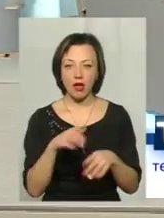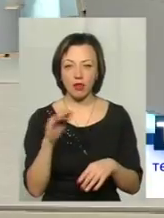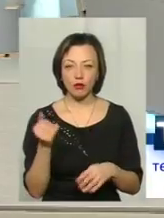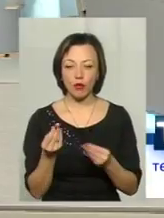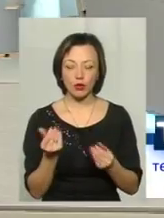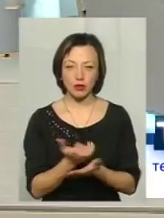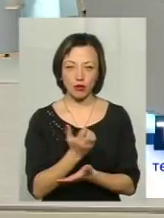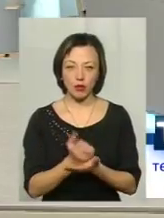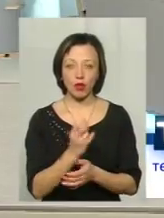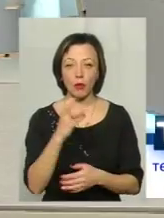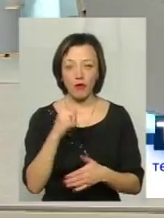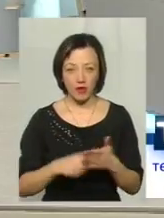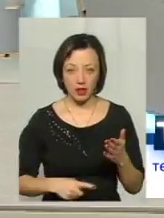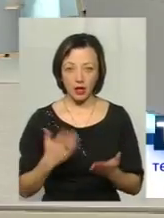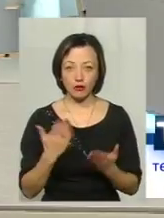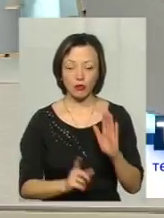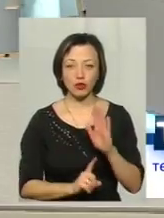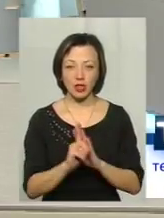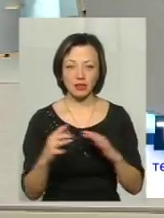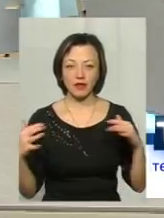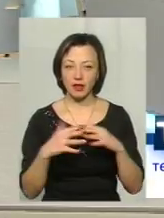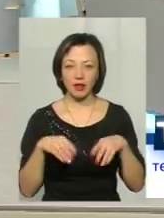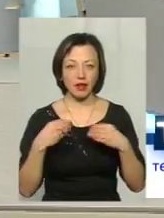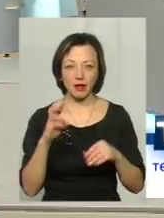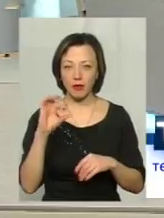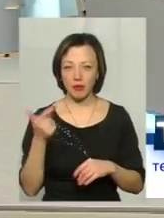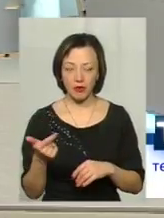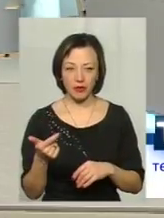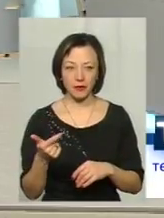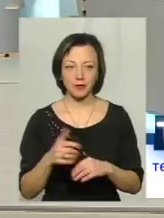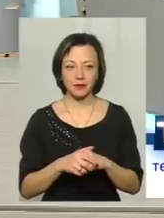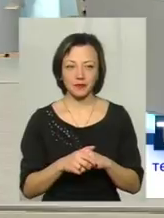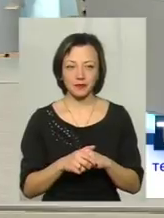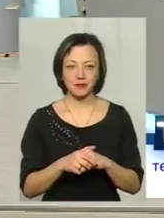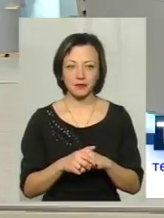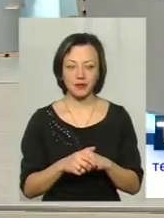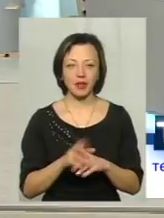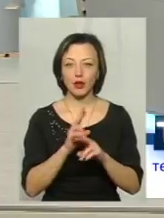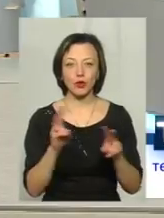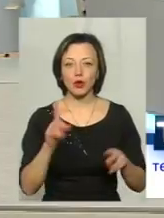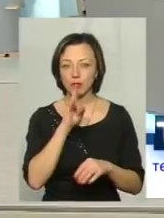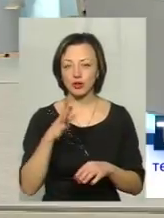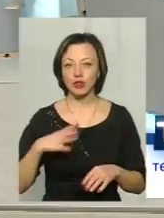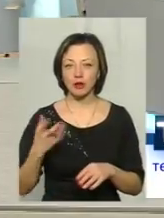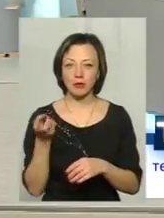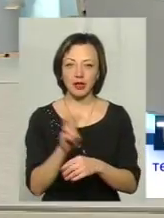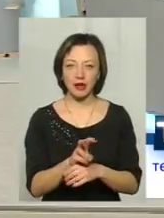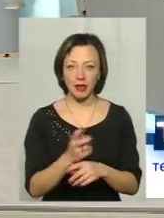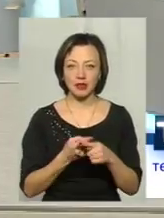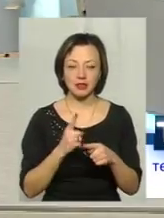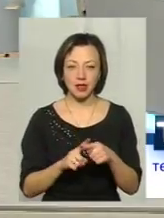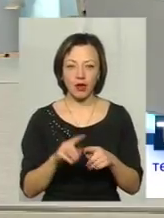але повірте, якщо почнеться війна, не дай Бог, це альтернативу там ніхто не буде чекати, людей. Хто прийде,